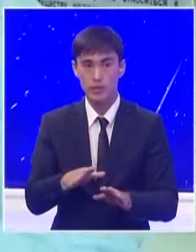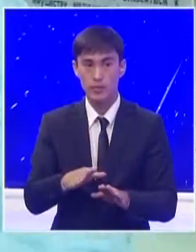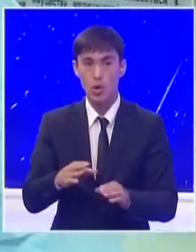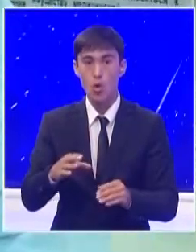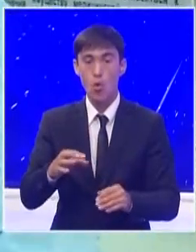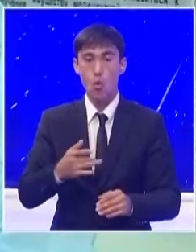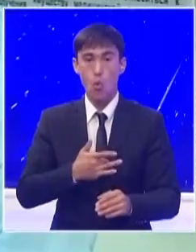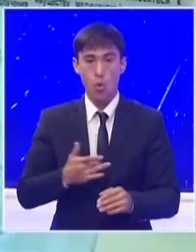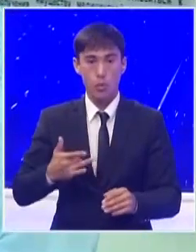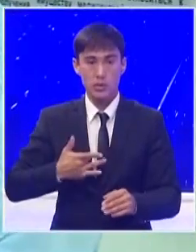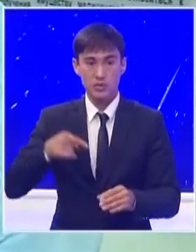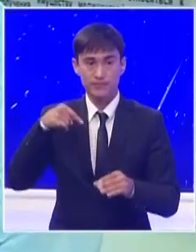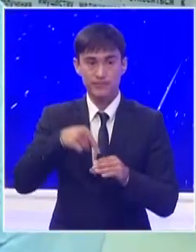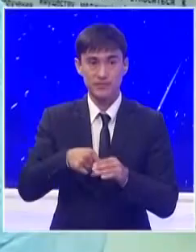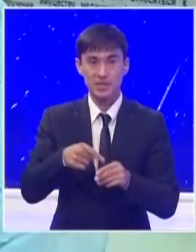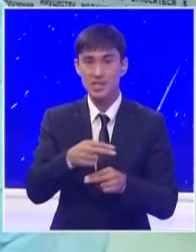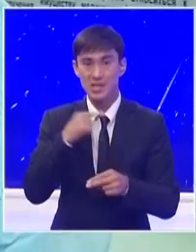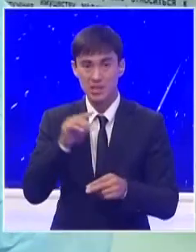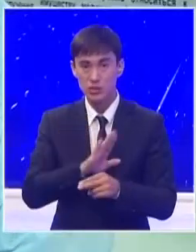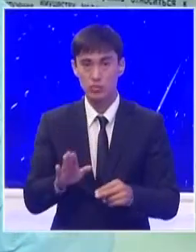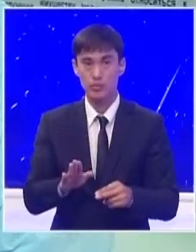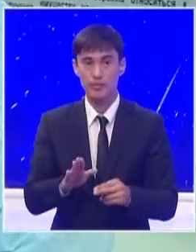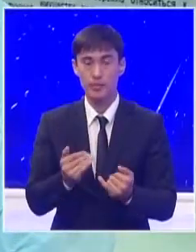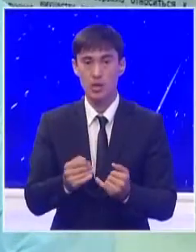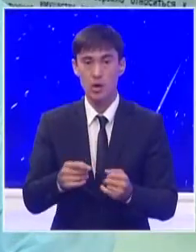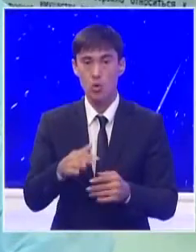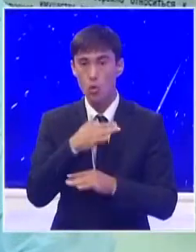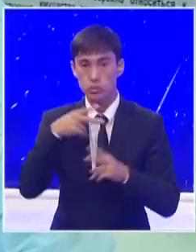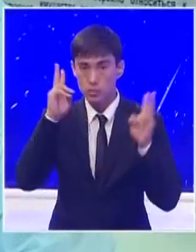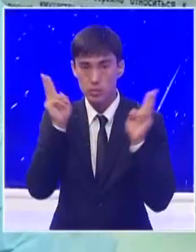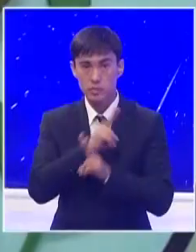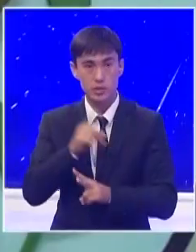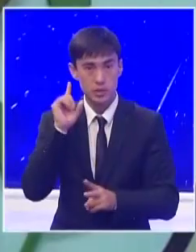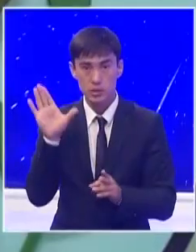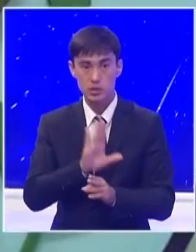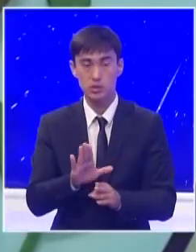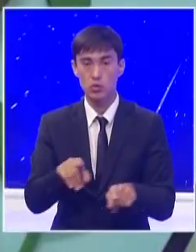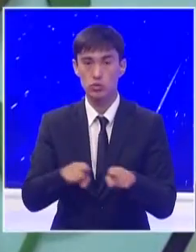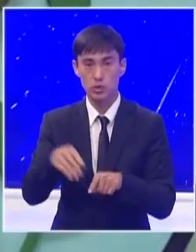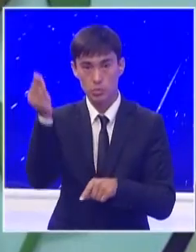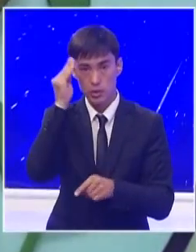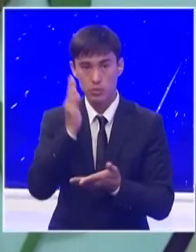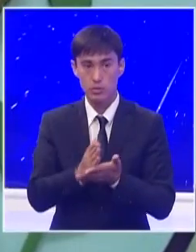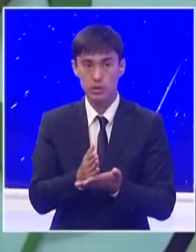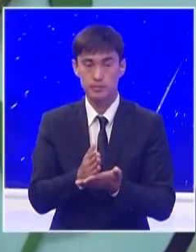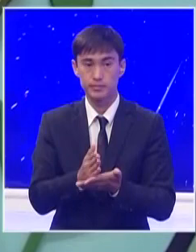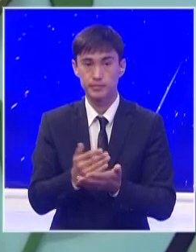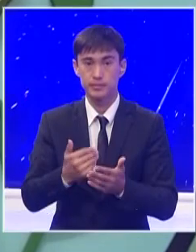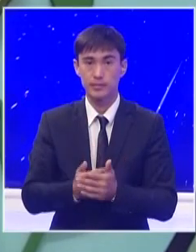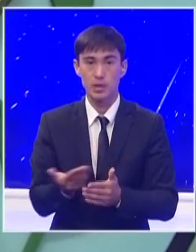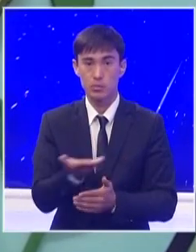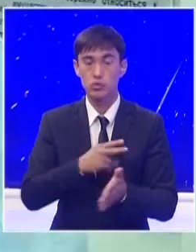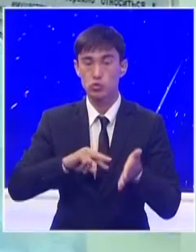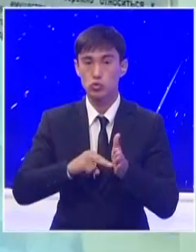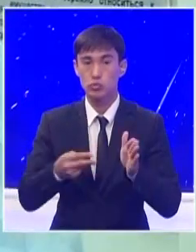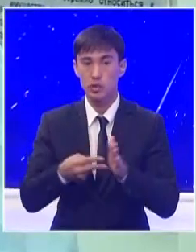кіріп, етті кесіп кіруі. Көбісі білмейді, естіген жоқ та. Осындай тәсілдер. Бұл айлғанда енді біздің